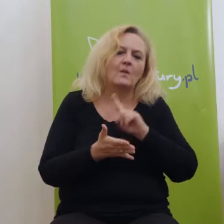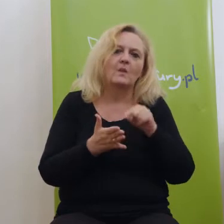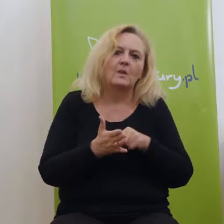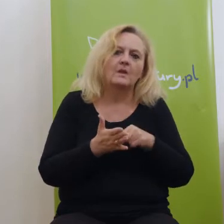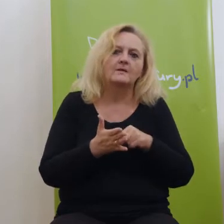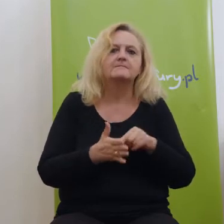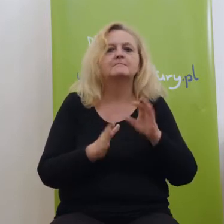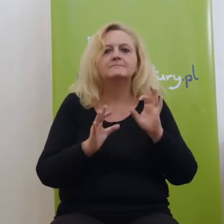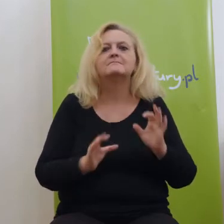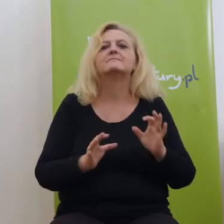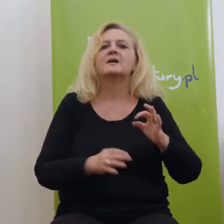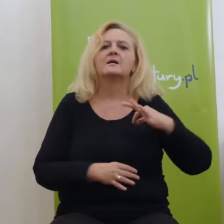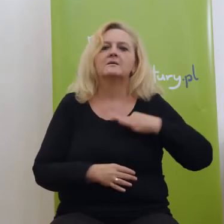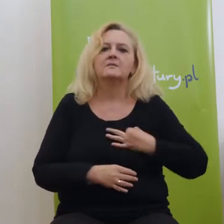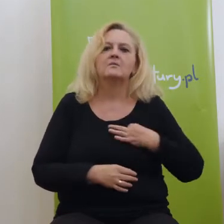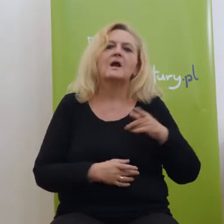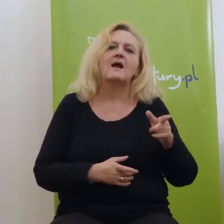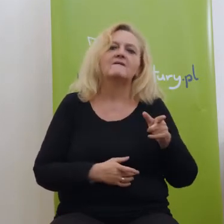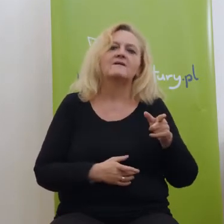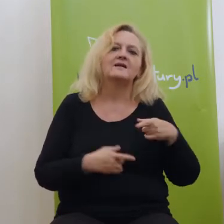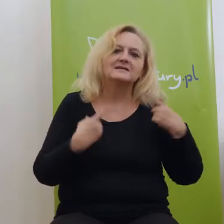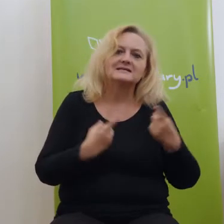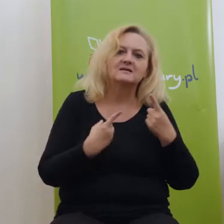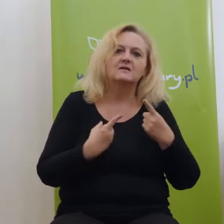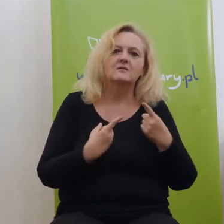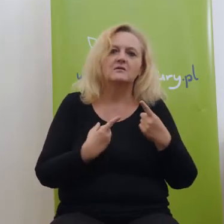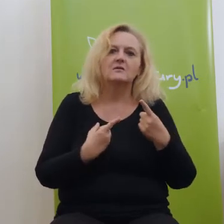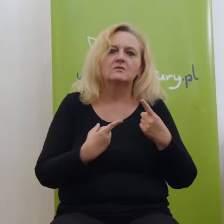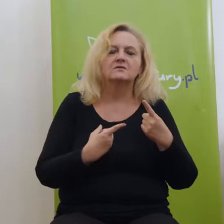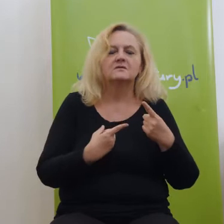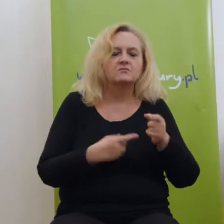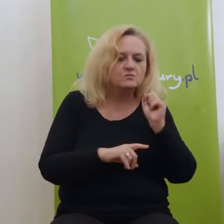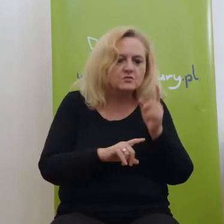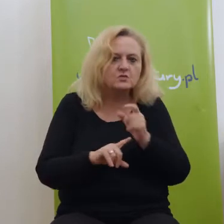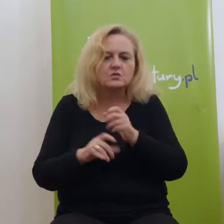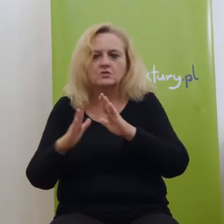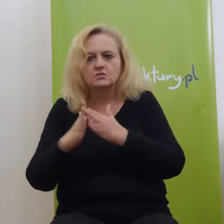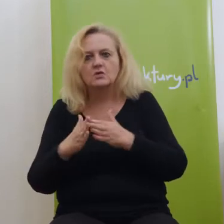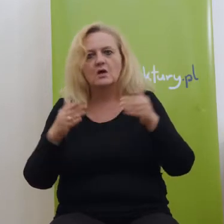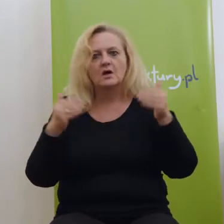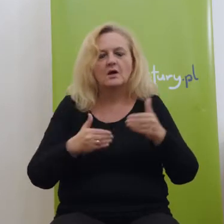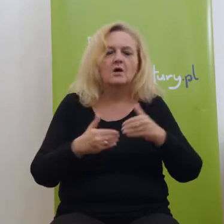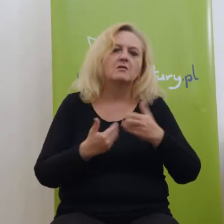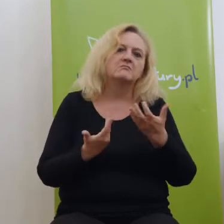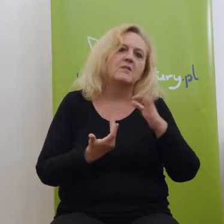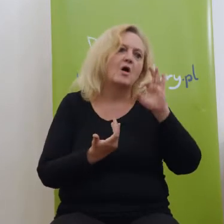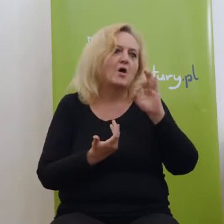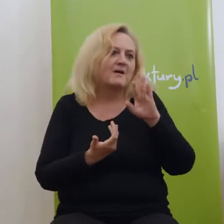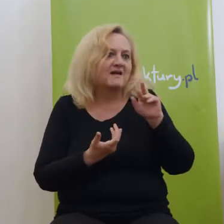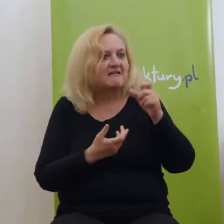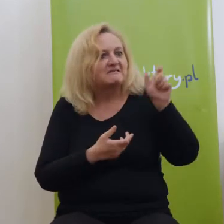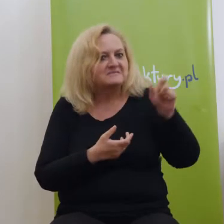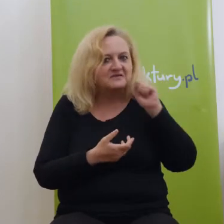o takie prywatne przybłyski, które pojawiają się w książce, może o Bejatkę, czy chciałabyś nam coś